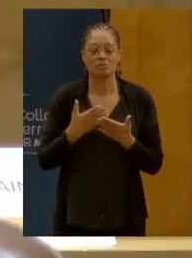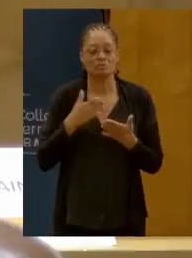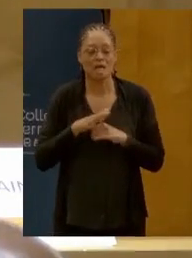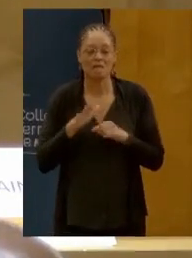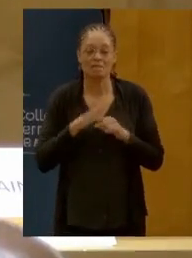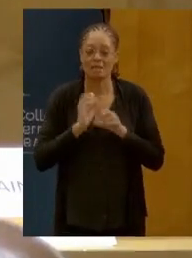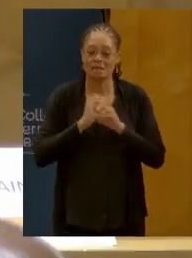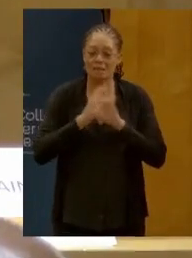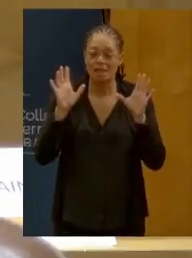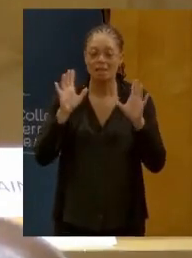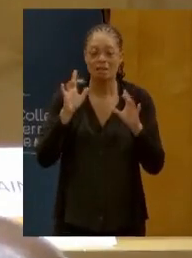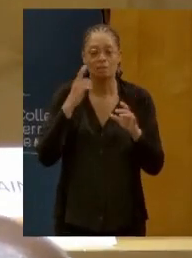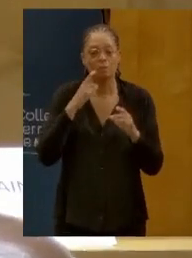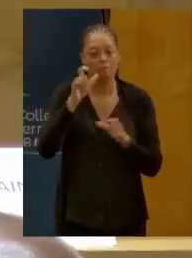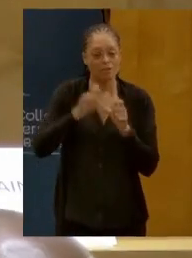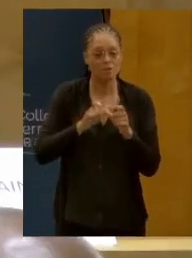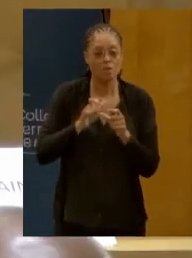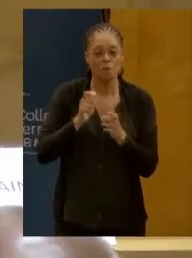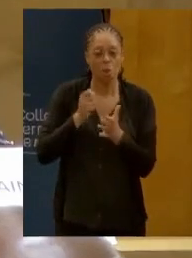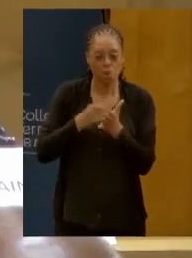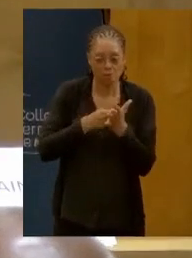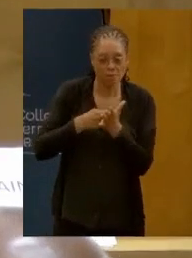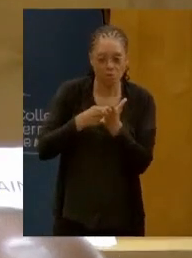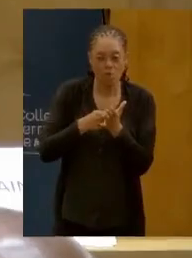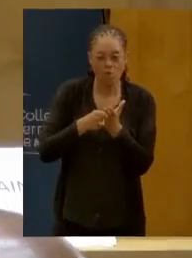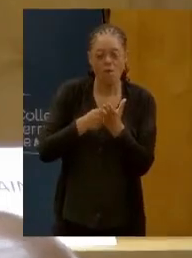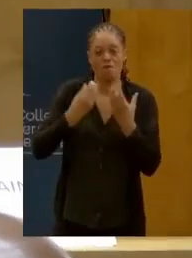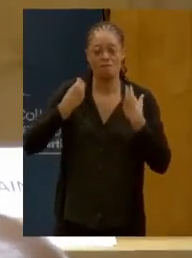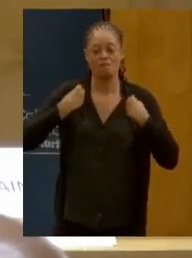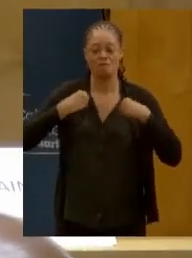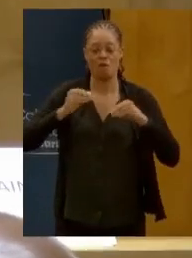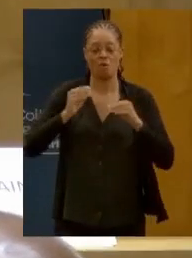transparence pour le consommateur. On lui vend un paquet de sucre.